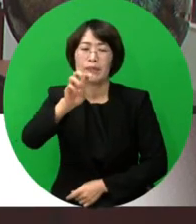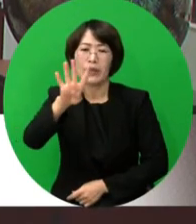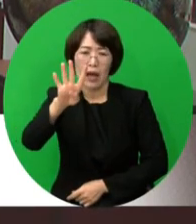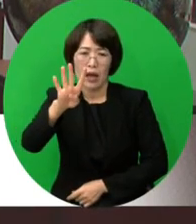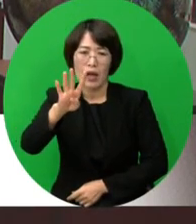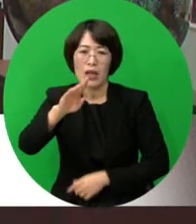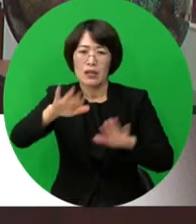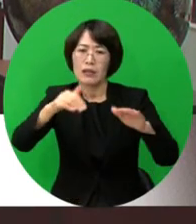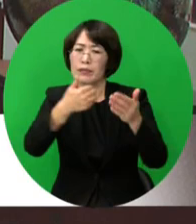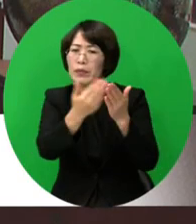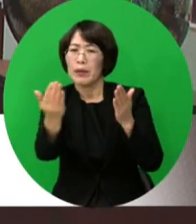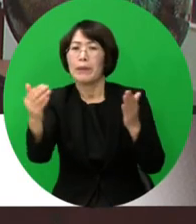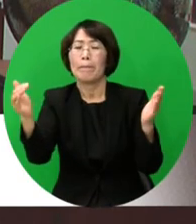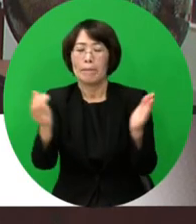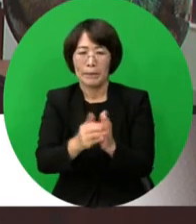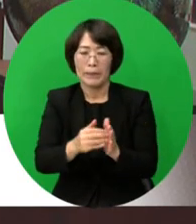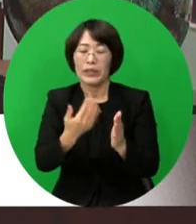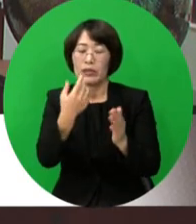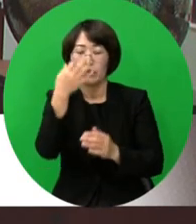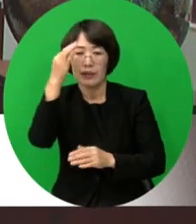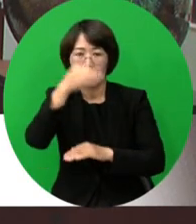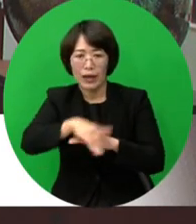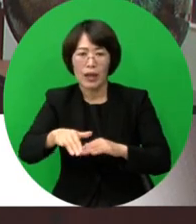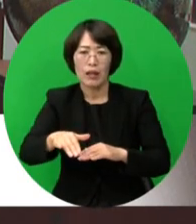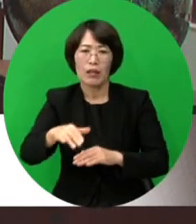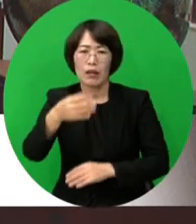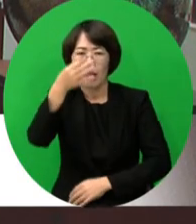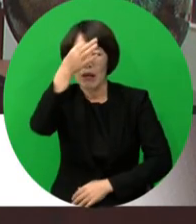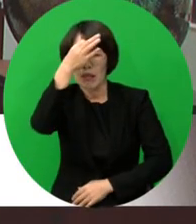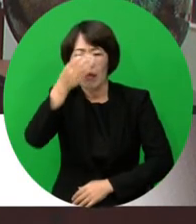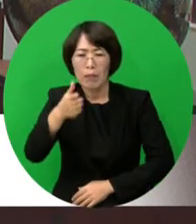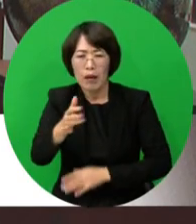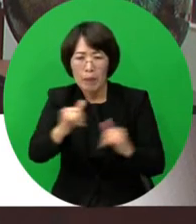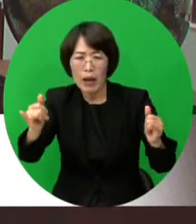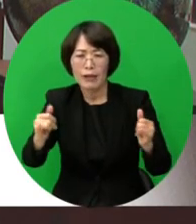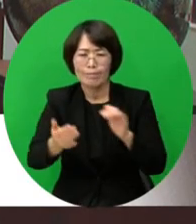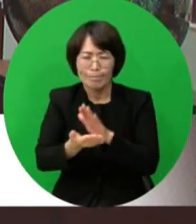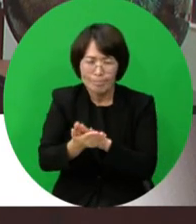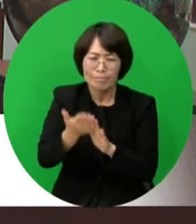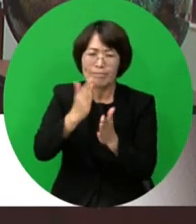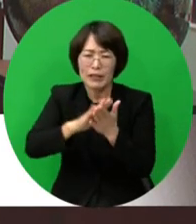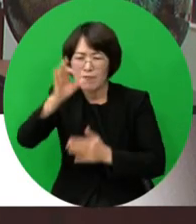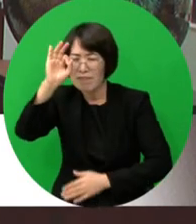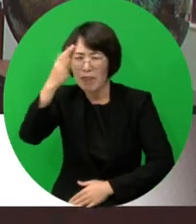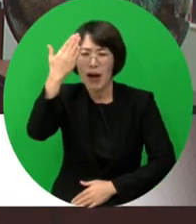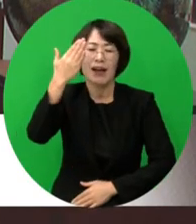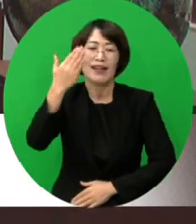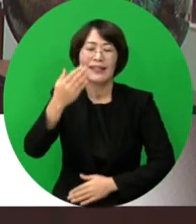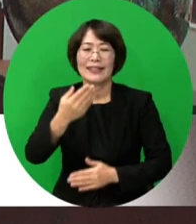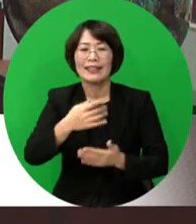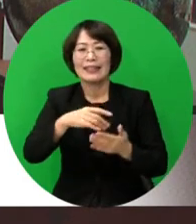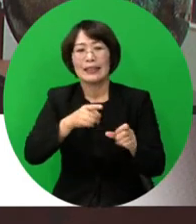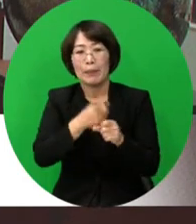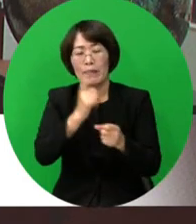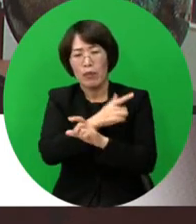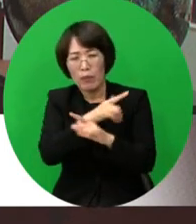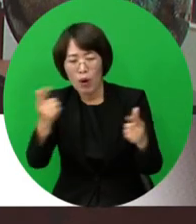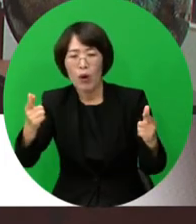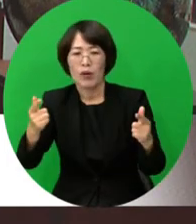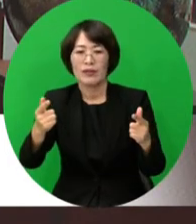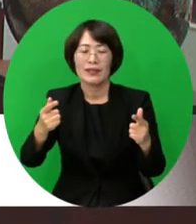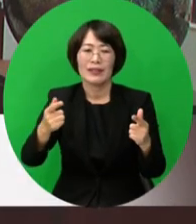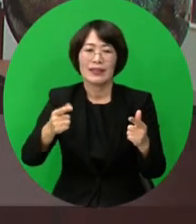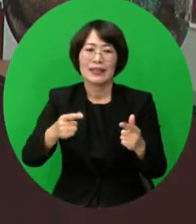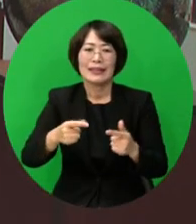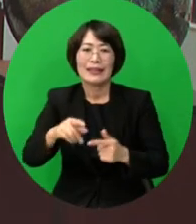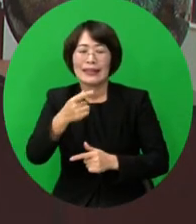드러냈습니다. 장인의 숨결이 느껴지는 뛰어난 수준의 작품들이 전국 체전기관 또 하나의 볼거리를 제공해 줄 것으로 기대되고